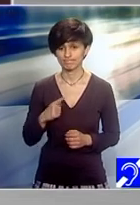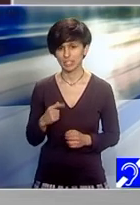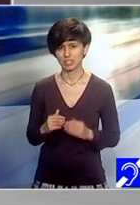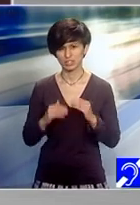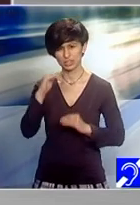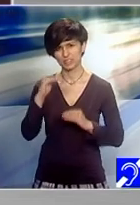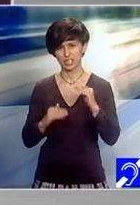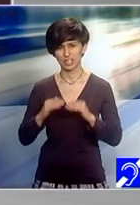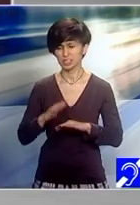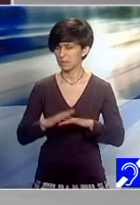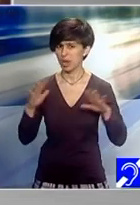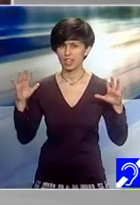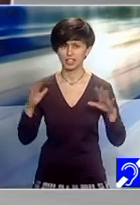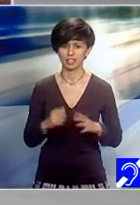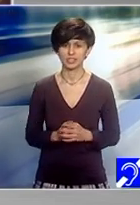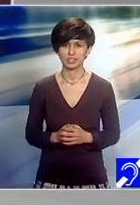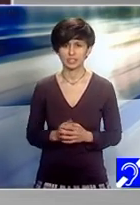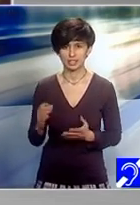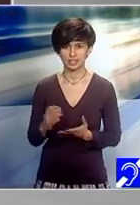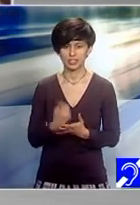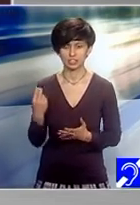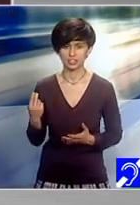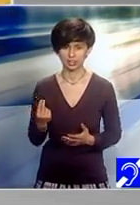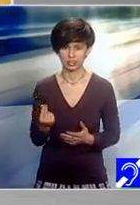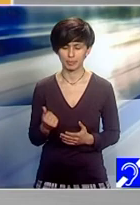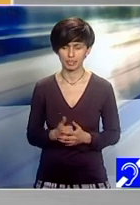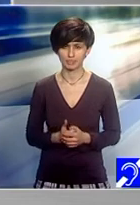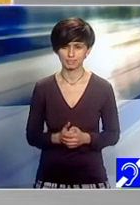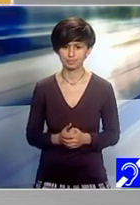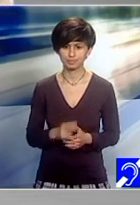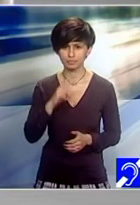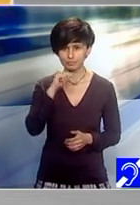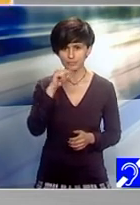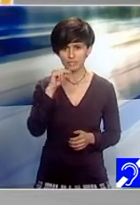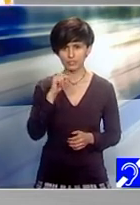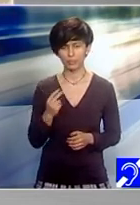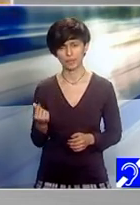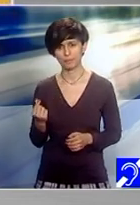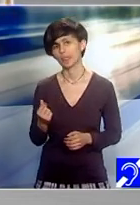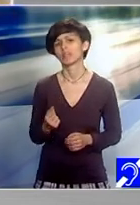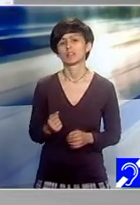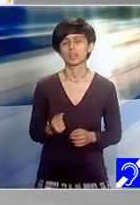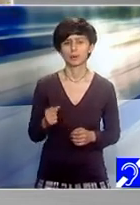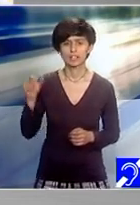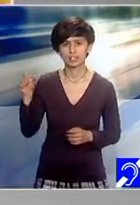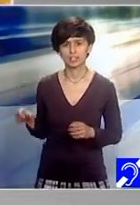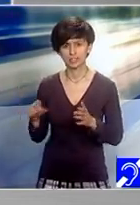vezi la judo. Vorbeam de bani, da? De banii profesorilor. Vorbim și de banii sportivilor, de performanță, de